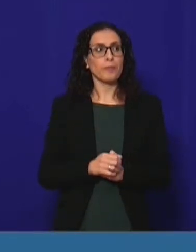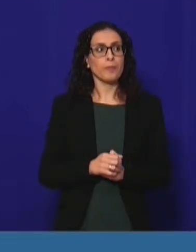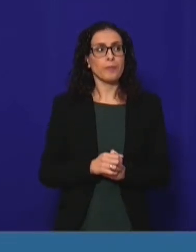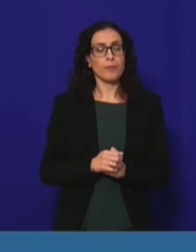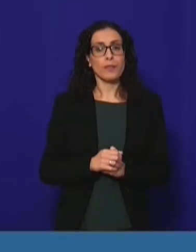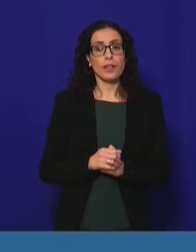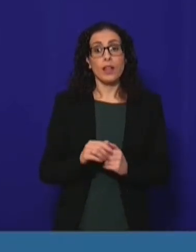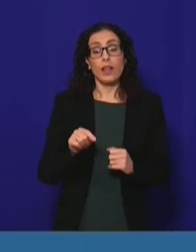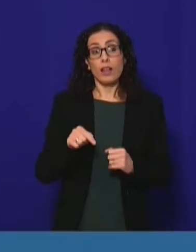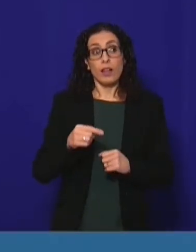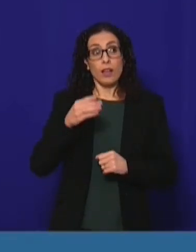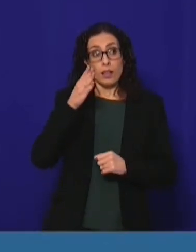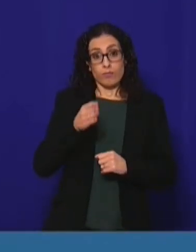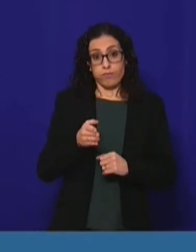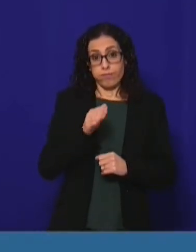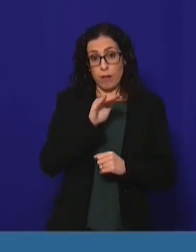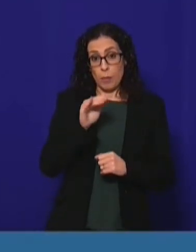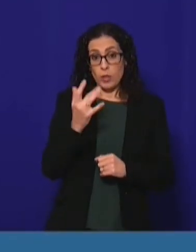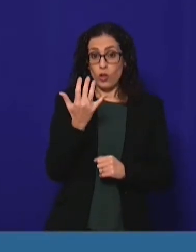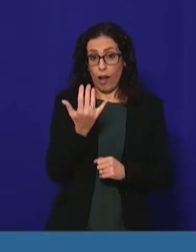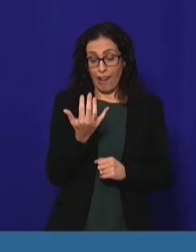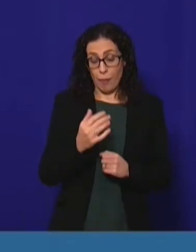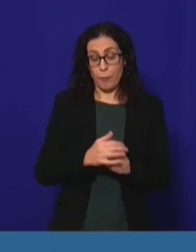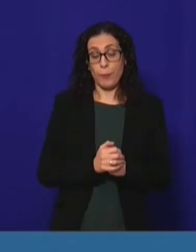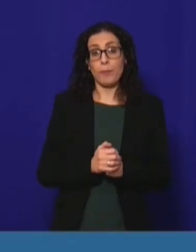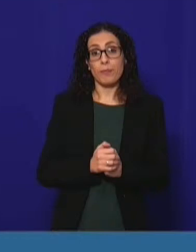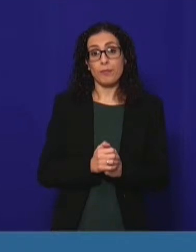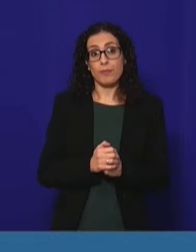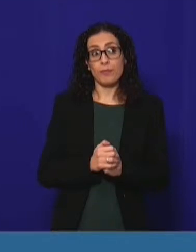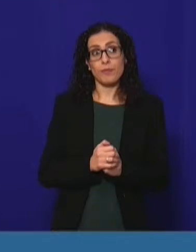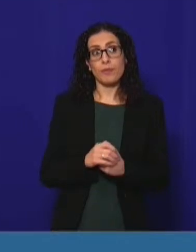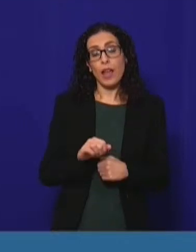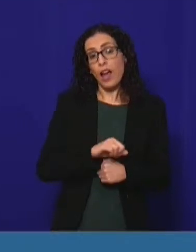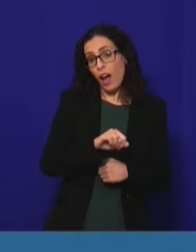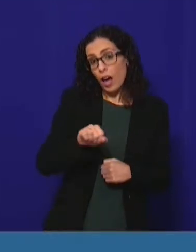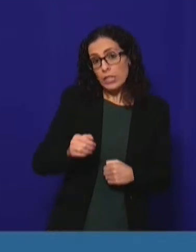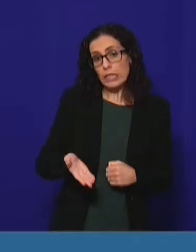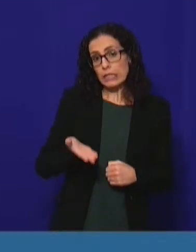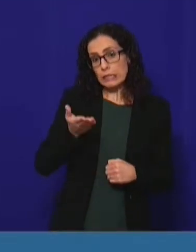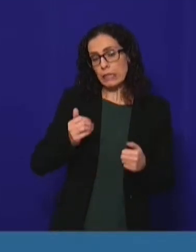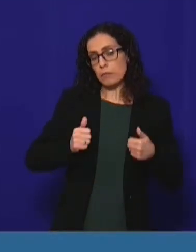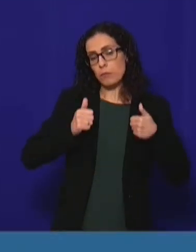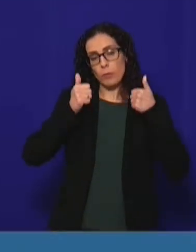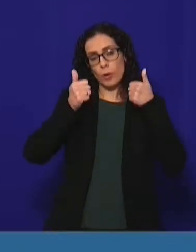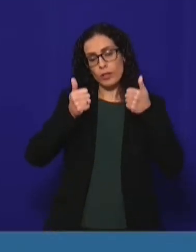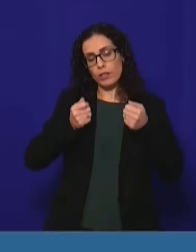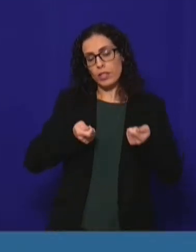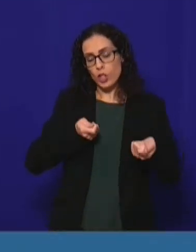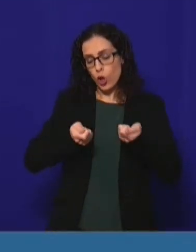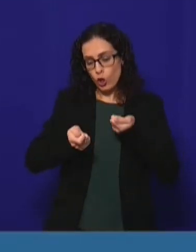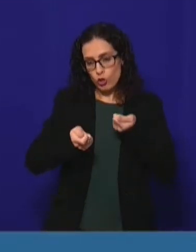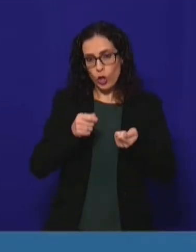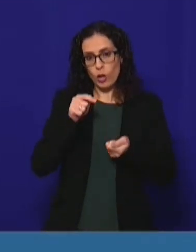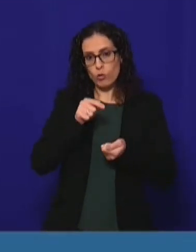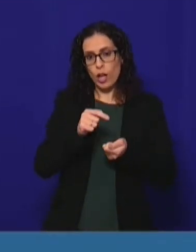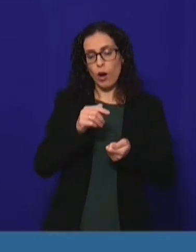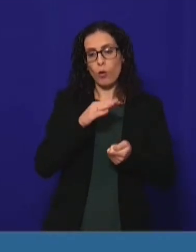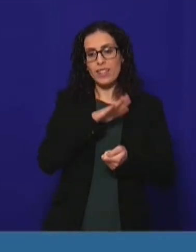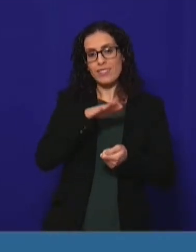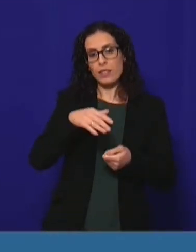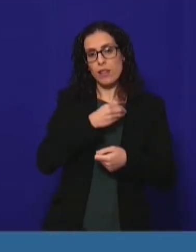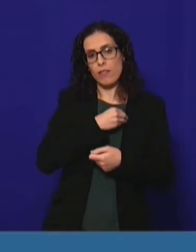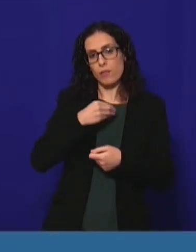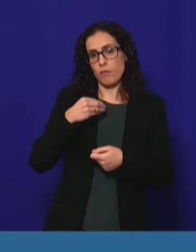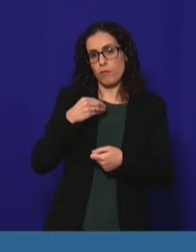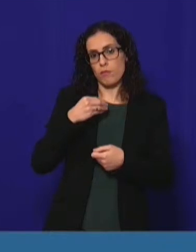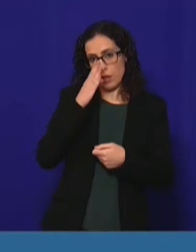Il-mortalità għalina l-iktar importanti huwa li kemm nistgħu nikkontrollaw in-numru li qegħdin immutu,